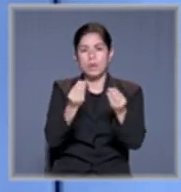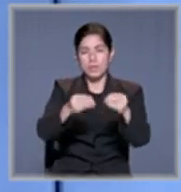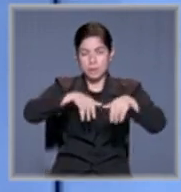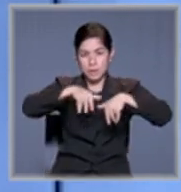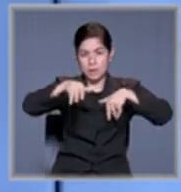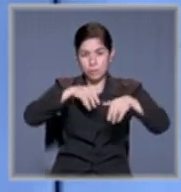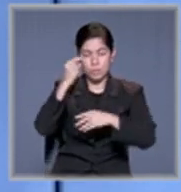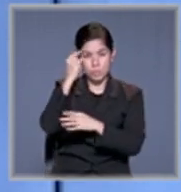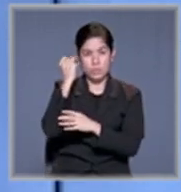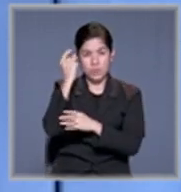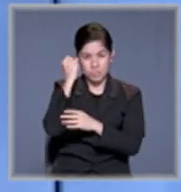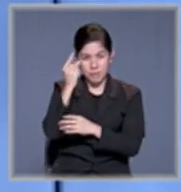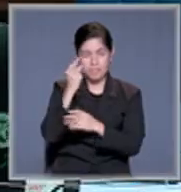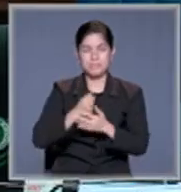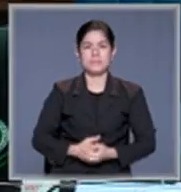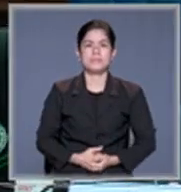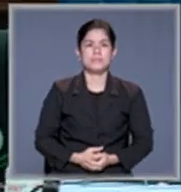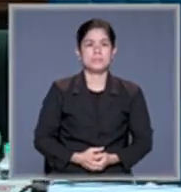ที่ถูกต้องและนำไปใช้ต่อได้